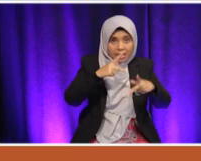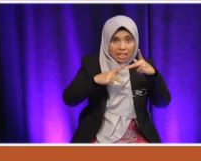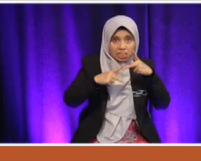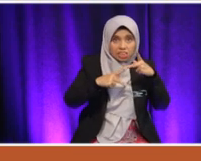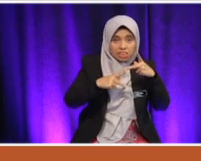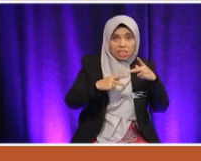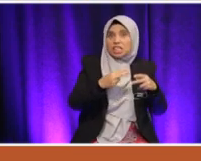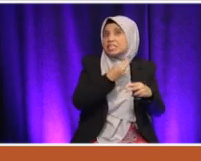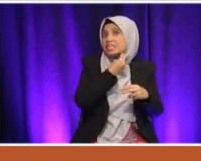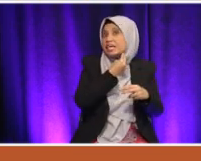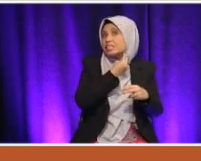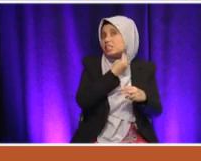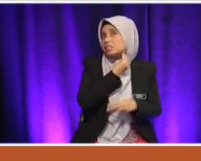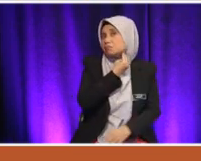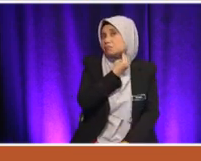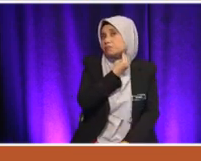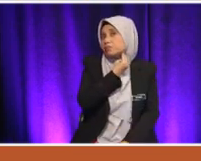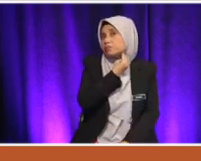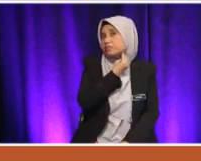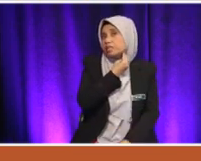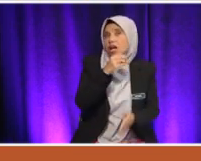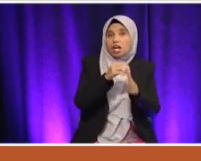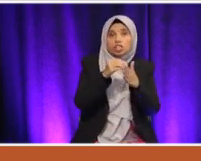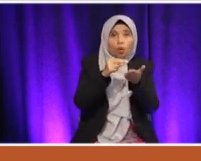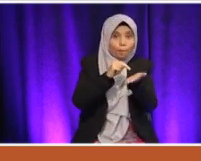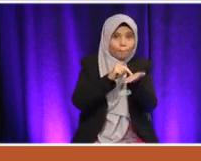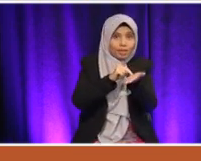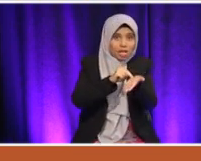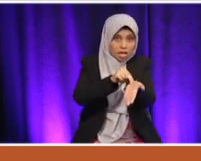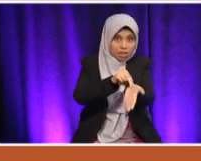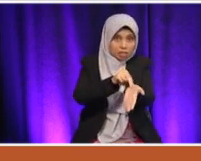ataupun pergelangan tangan dilipat